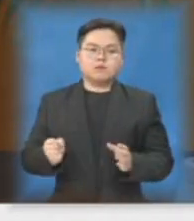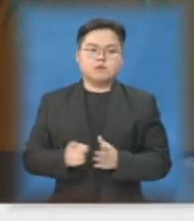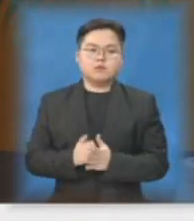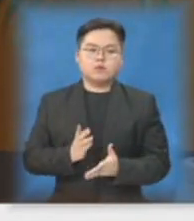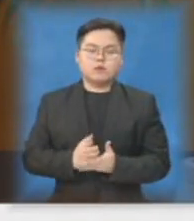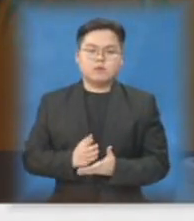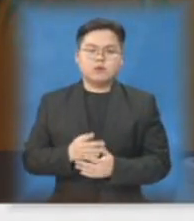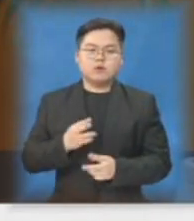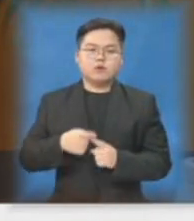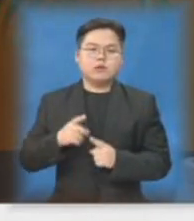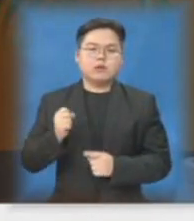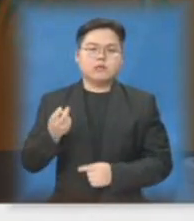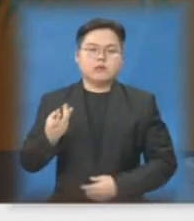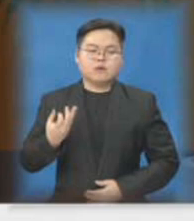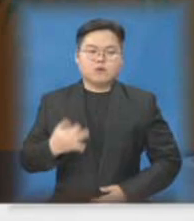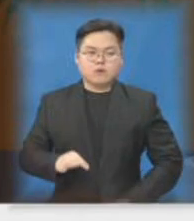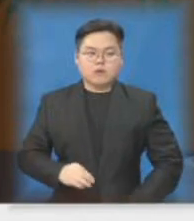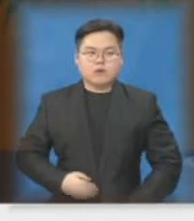байна гэдэг.